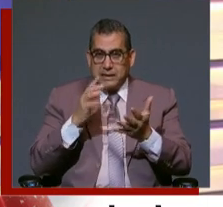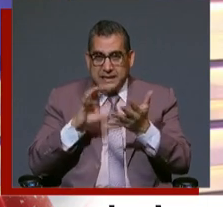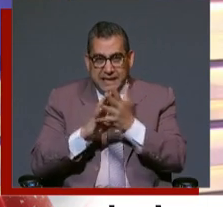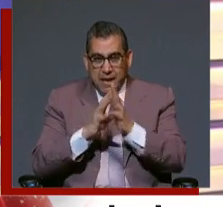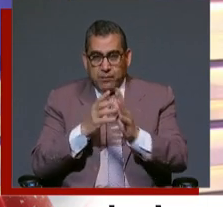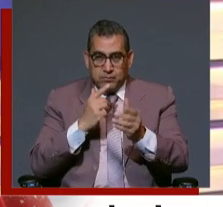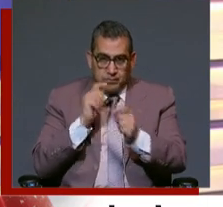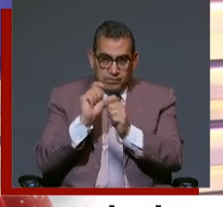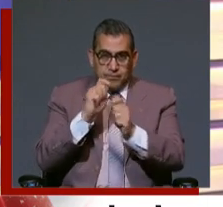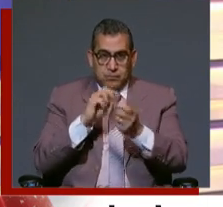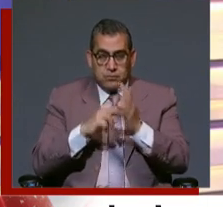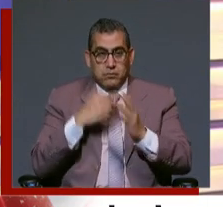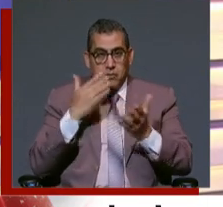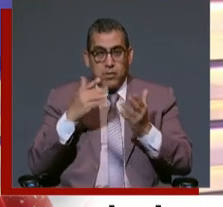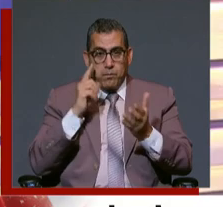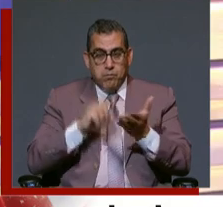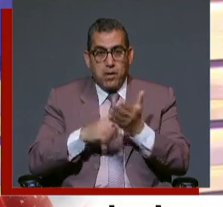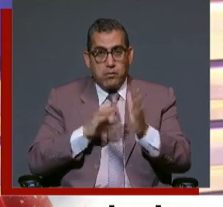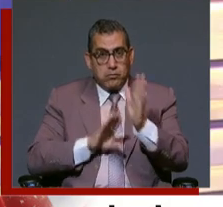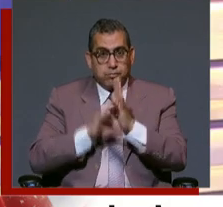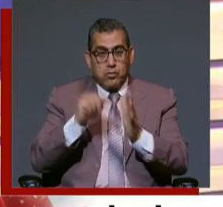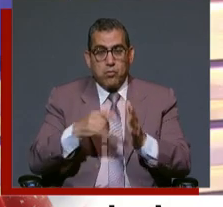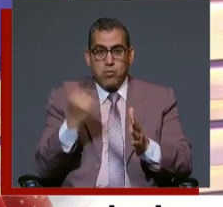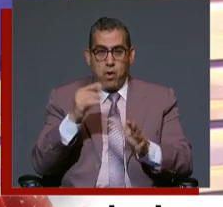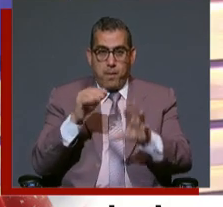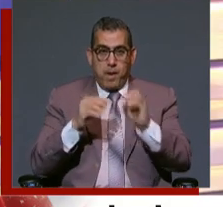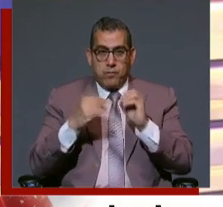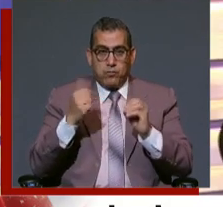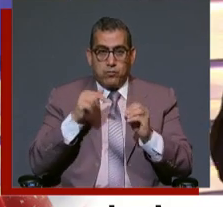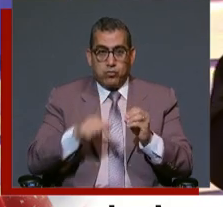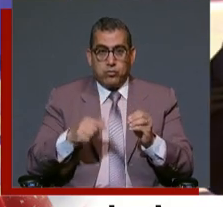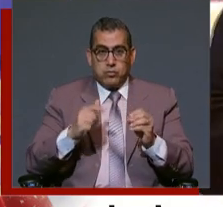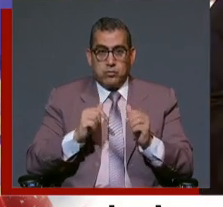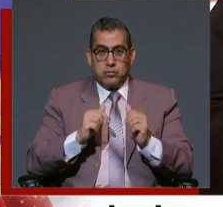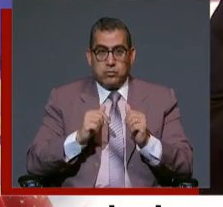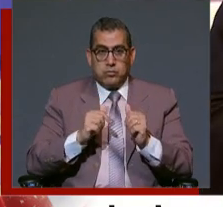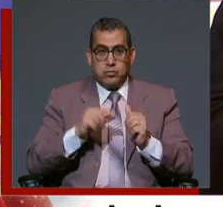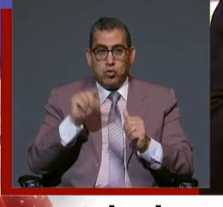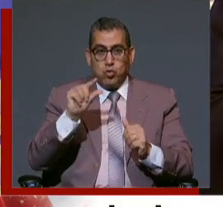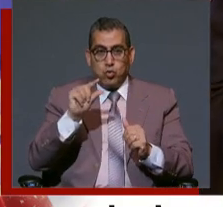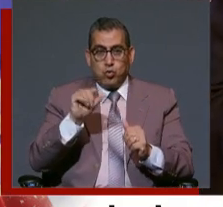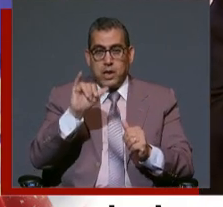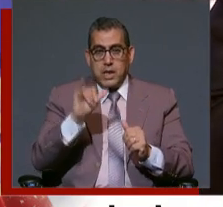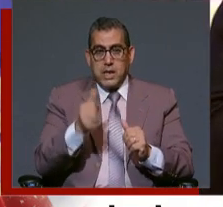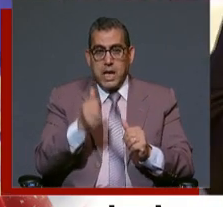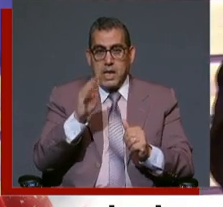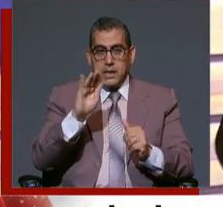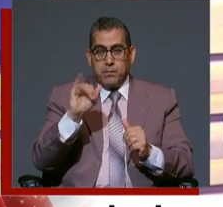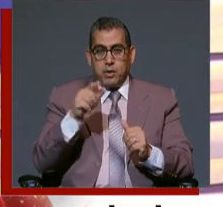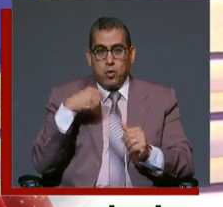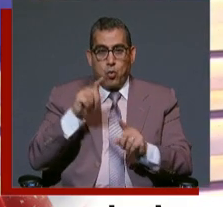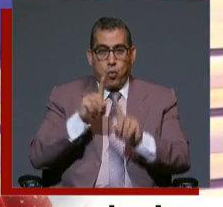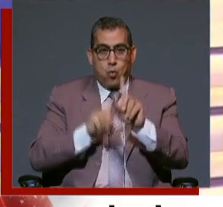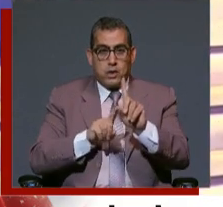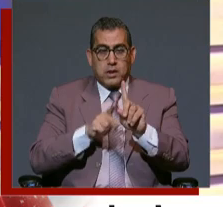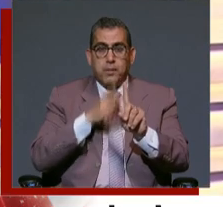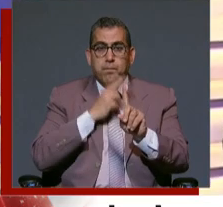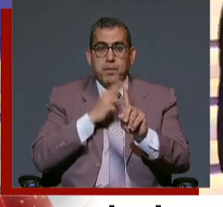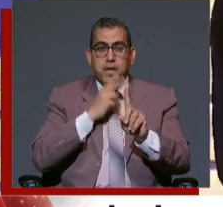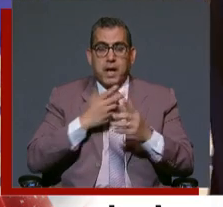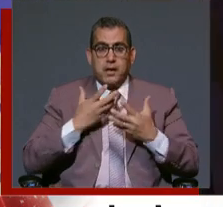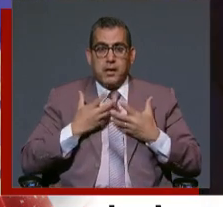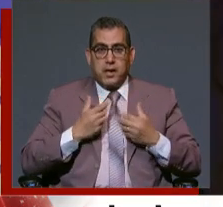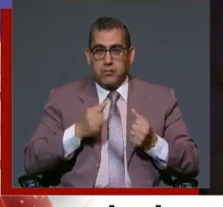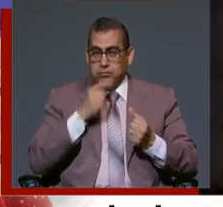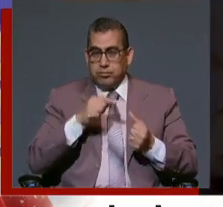يكون هناك المزيد، هذا أمر مهم للغاية. الآن يشرفني الدكتورة ياسمين فؤاد وزيرة البيئة، أهلا